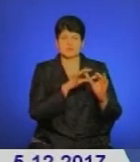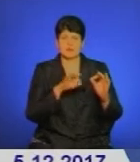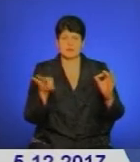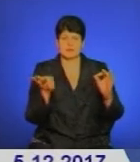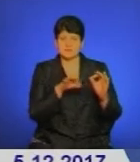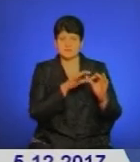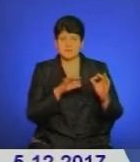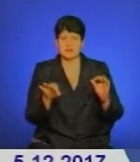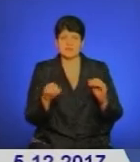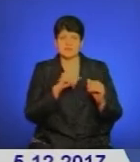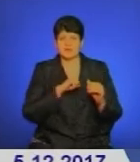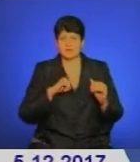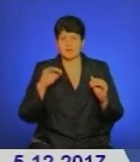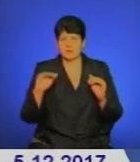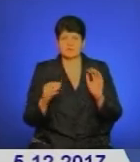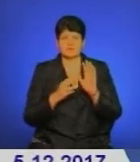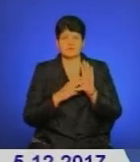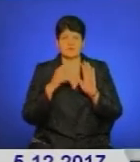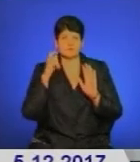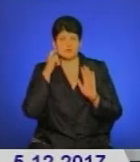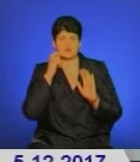– 8, найстаршому – 12 років.